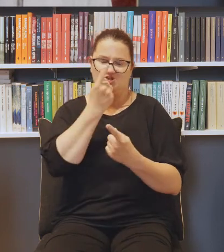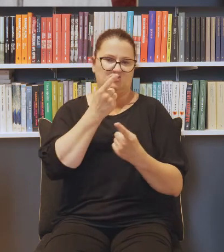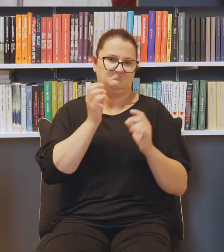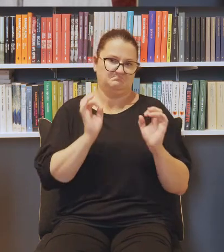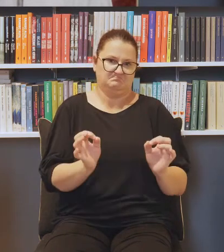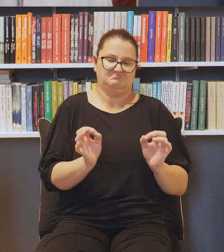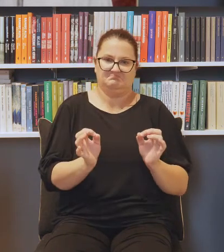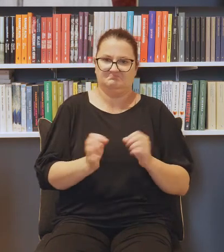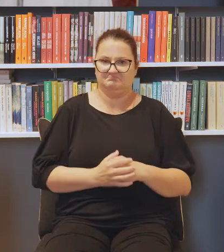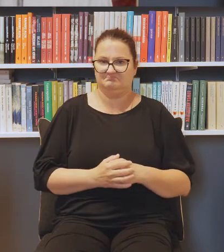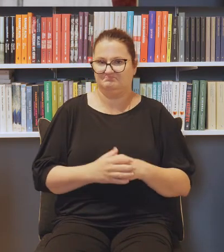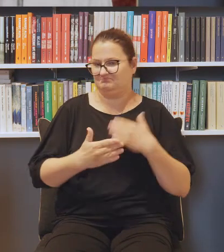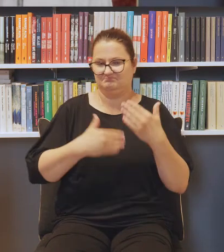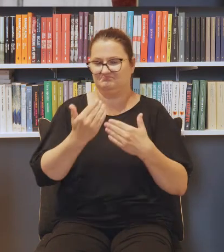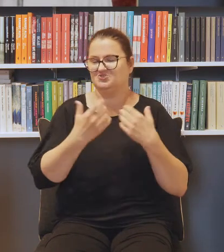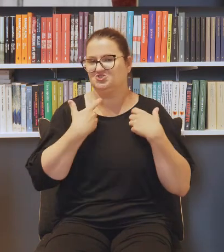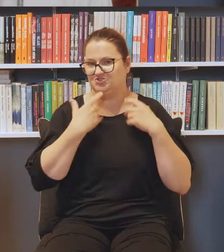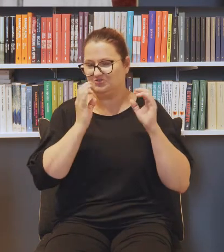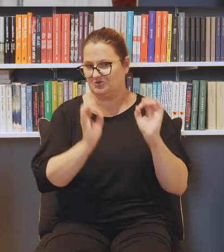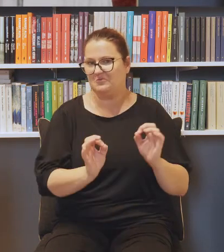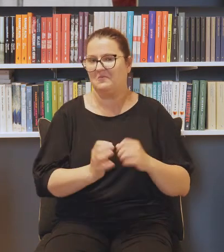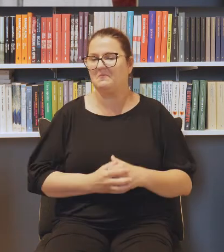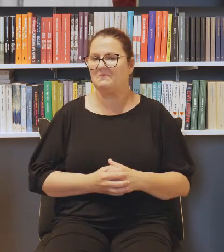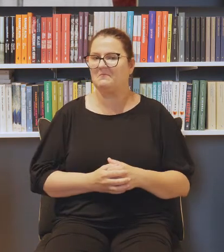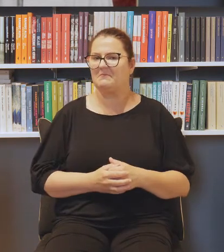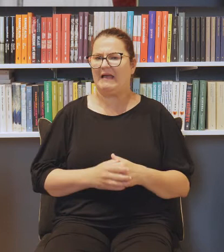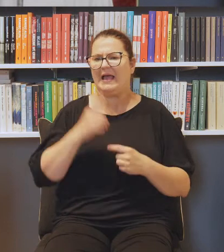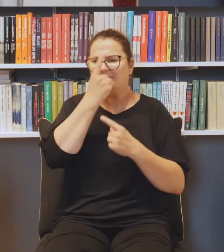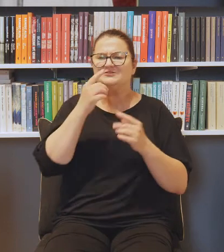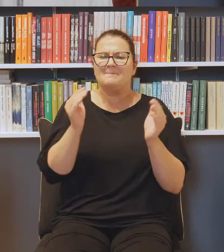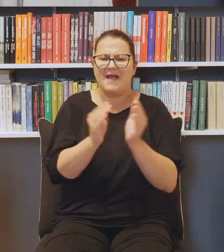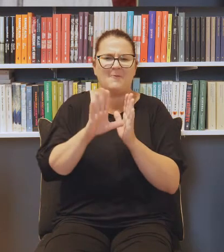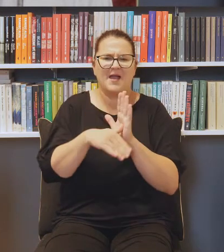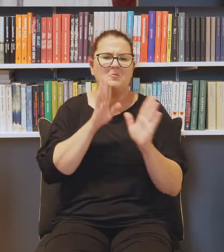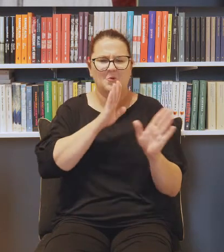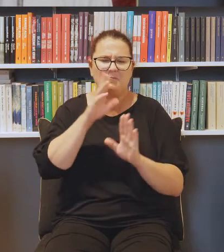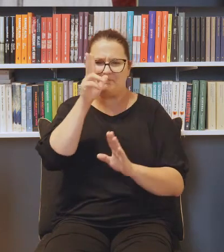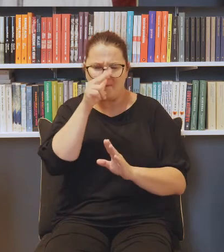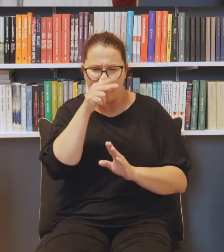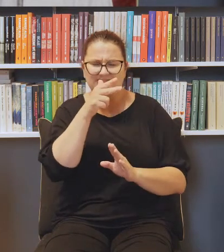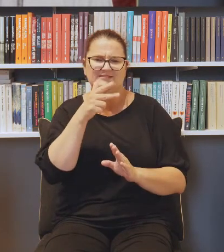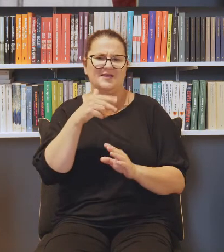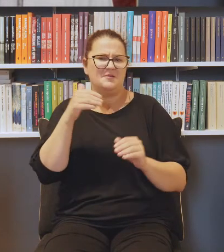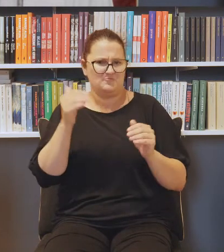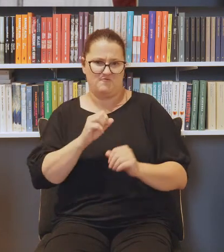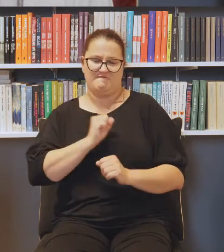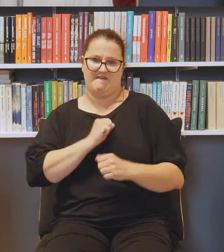może być dobrze. Chociaż ja myślę, że w małym mieście takim jak Pabianice też można fajnie żyć